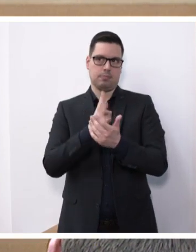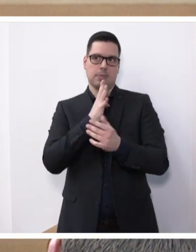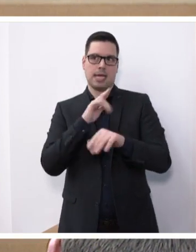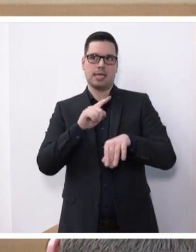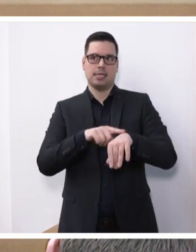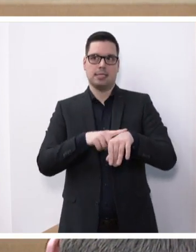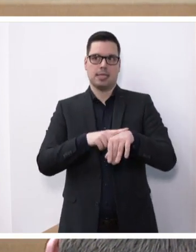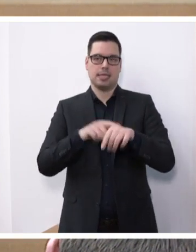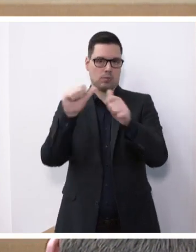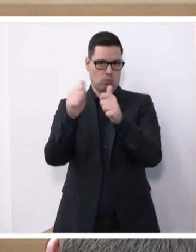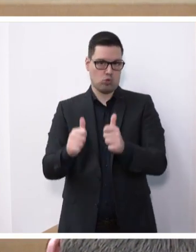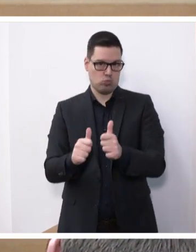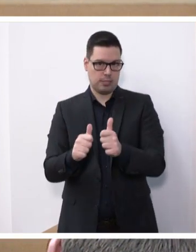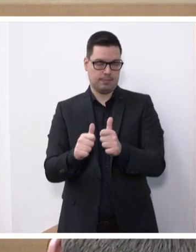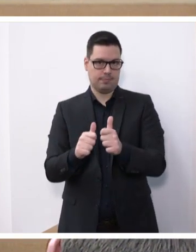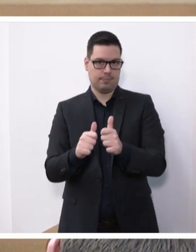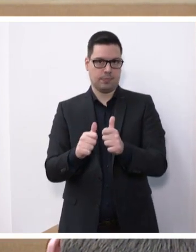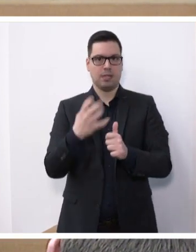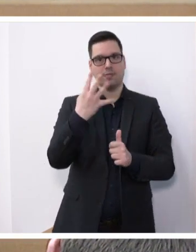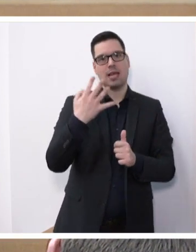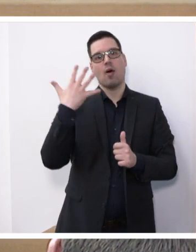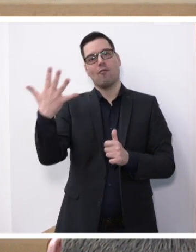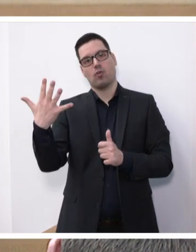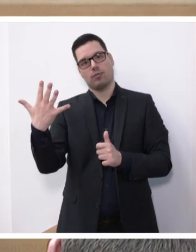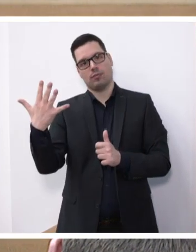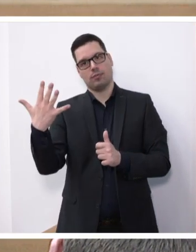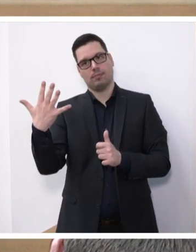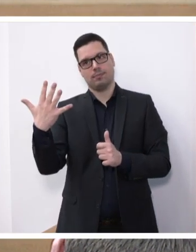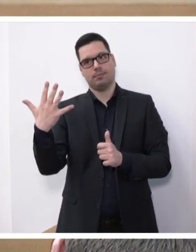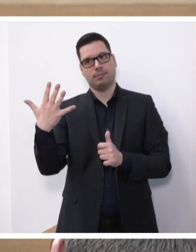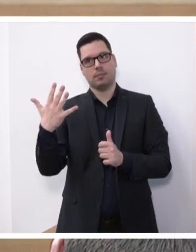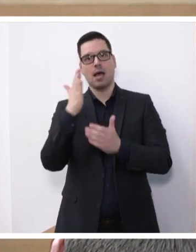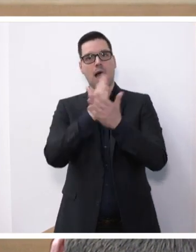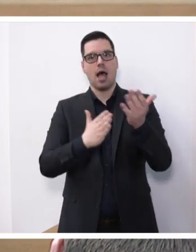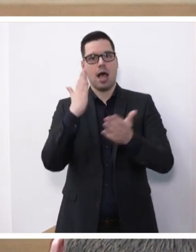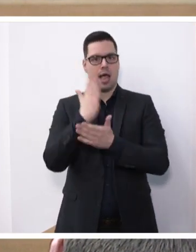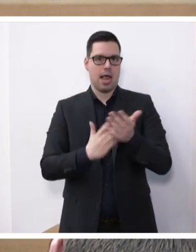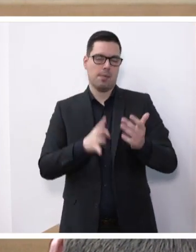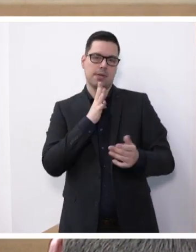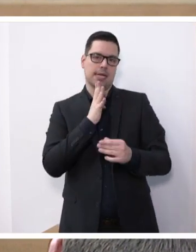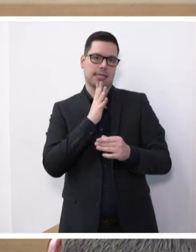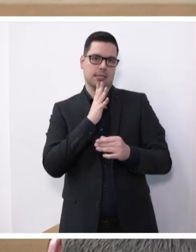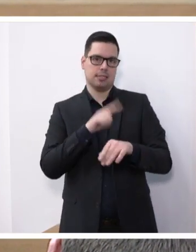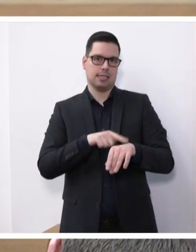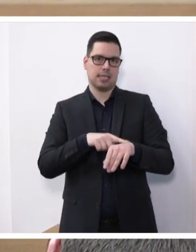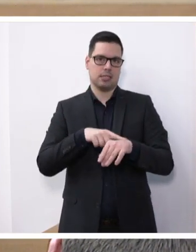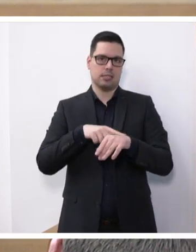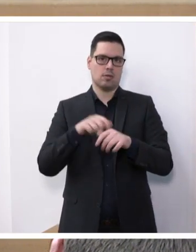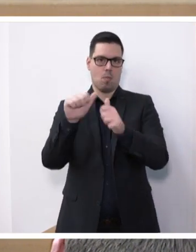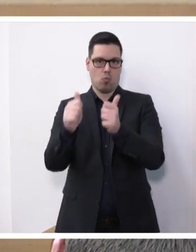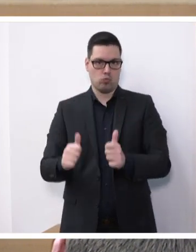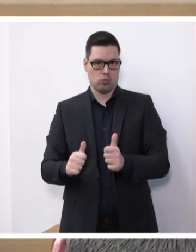Die Tagesordnungspunkte 4 und 5 werden jeweils in einem halben Redezeitmodul beraten. Die